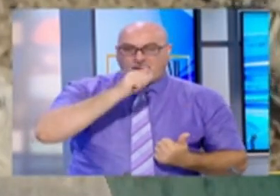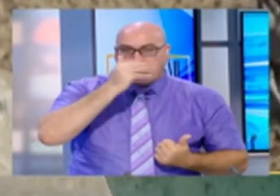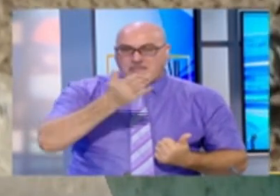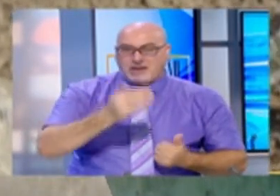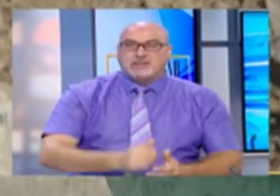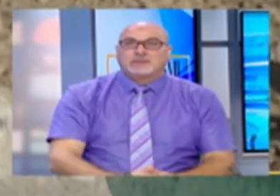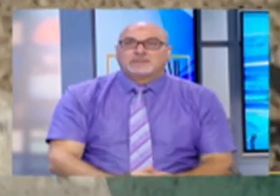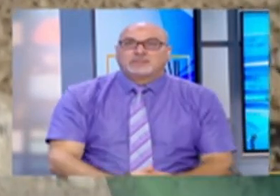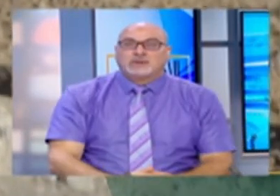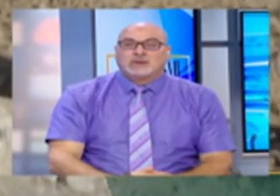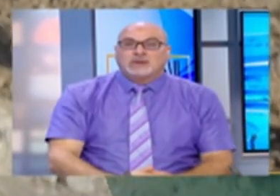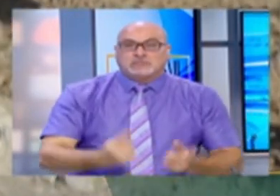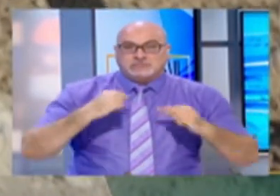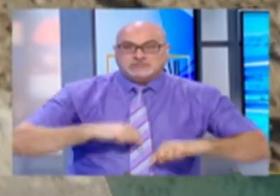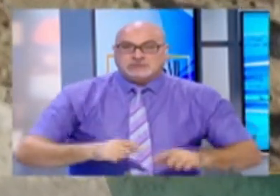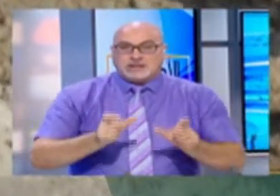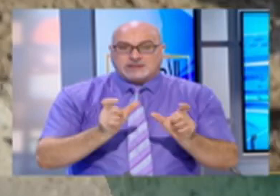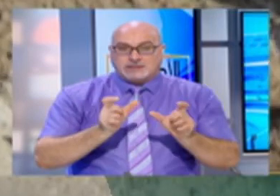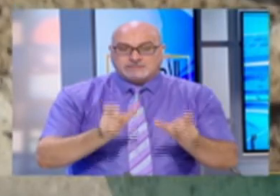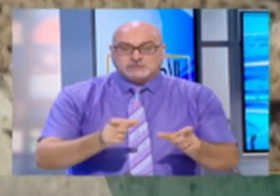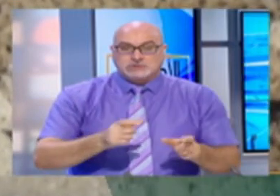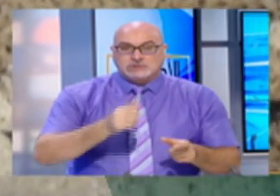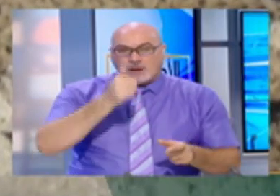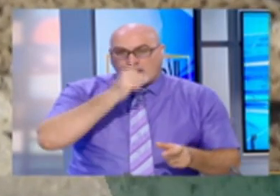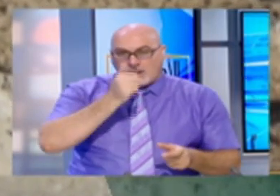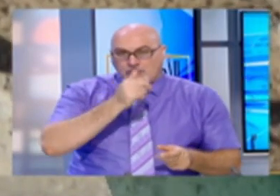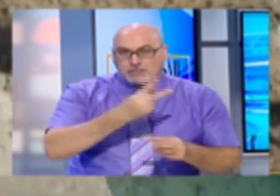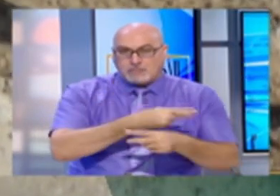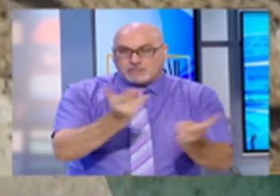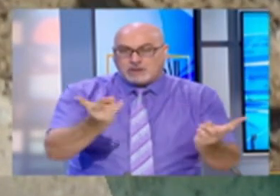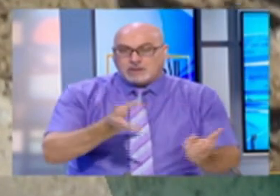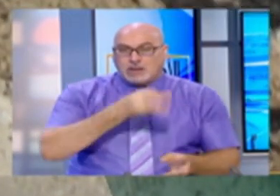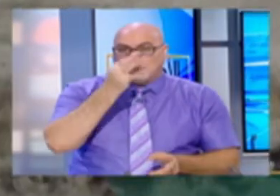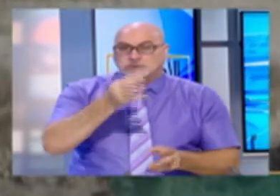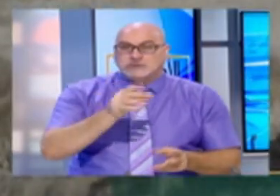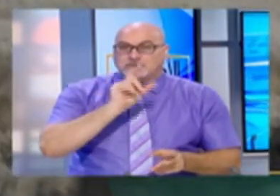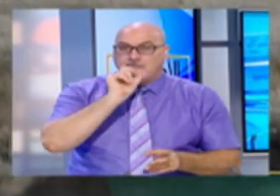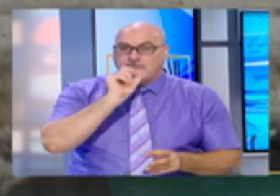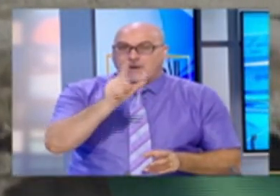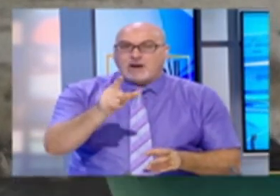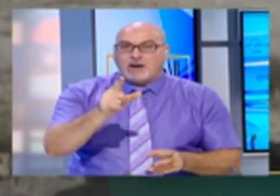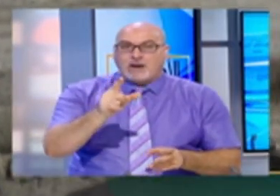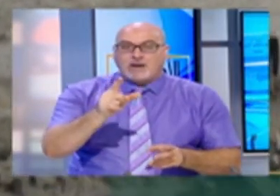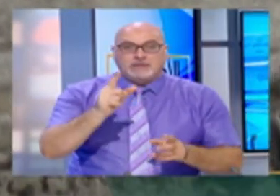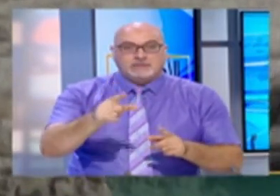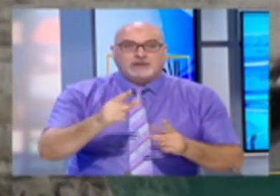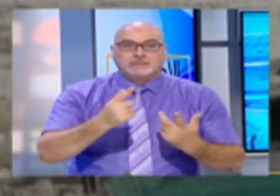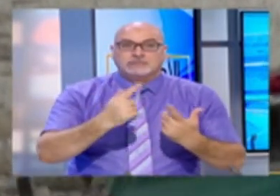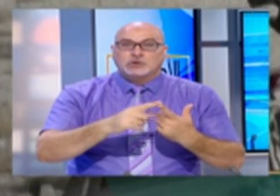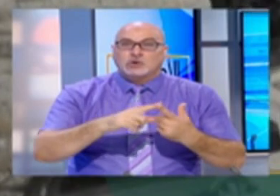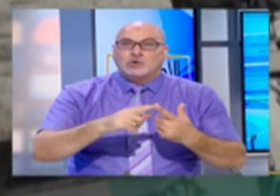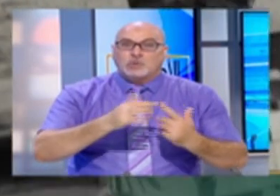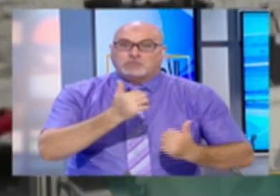ما أعلنت عنه وزارة الدفاع الألمانية، وصفة العملية بنهاية فصل تاريخي شهد